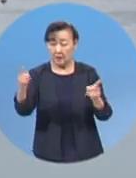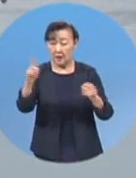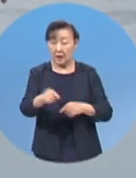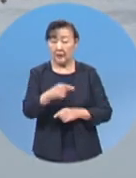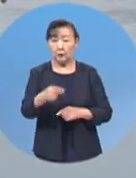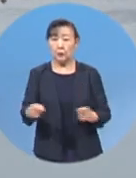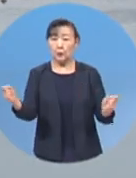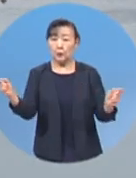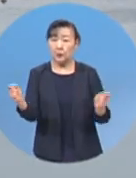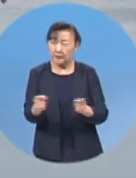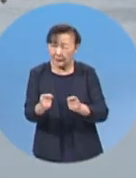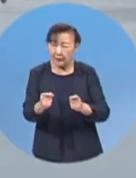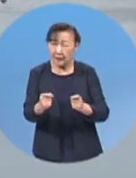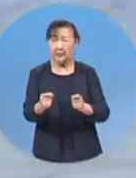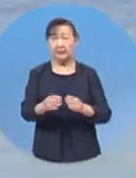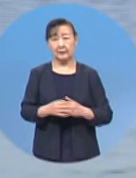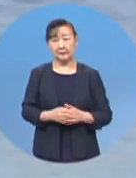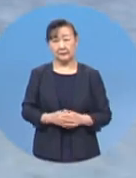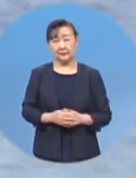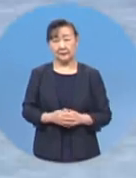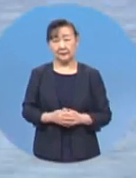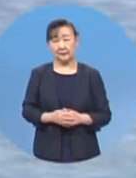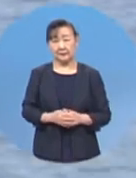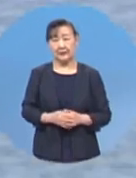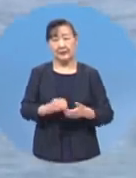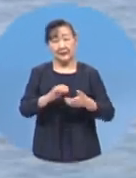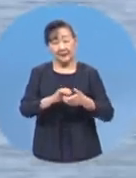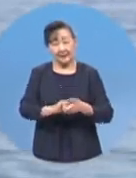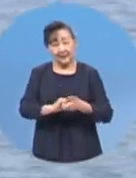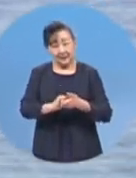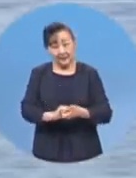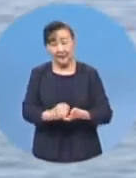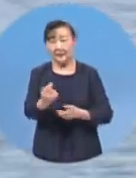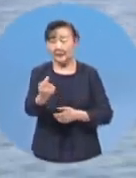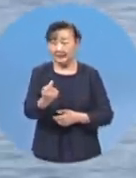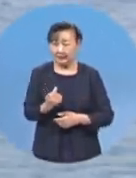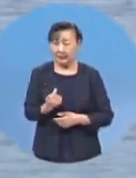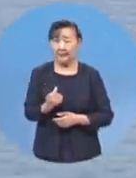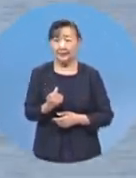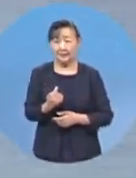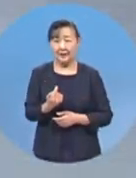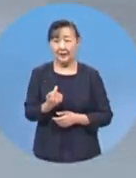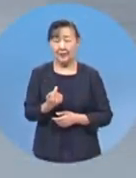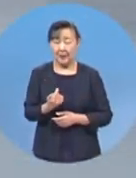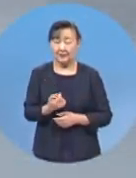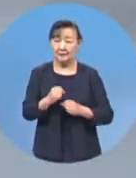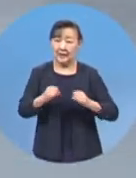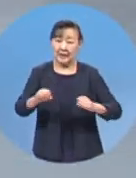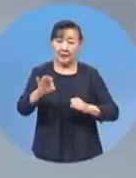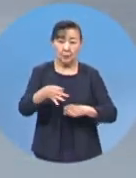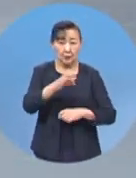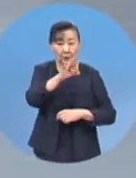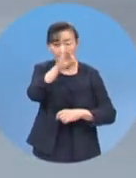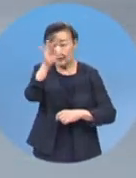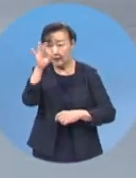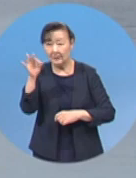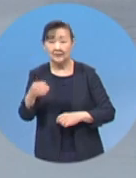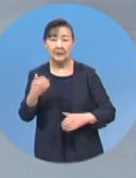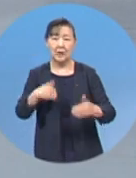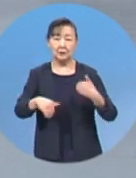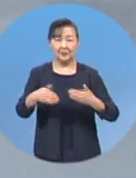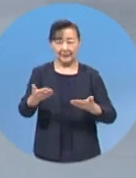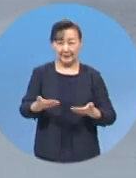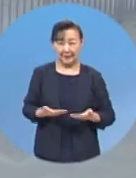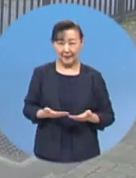すごく近いんですね。なのでぜひ八ツ干潟に来ていただいて、まずは生き物を探して楽しんでいただい